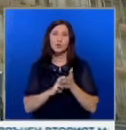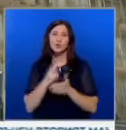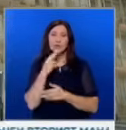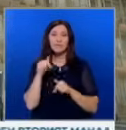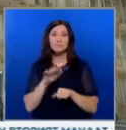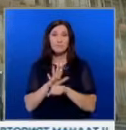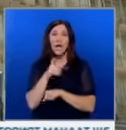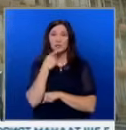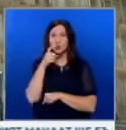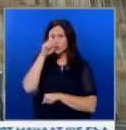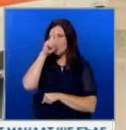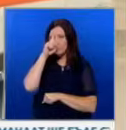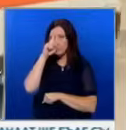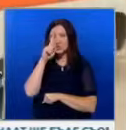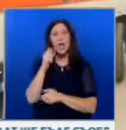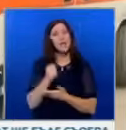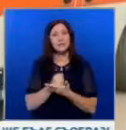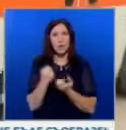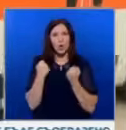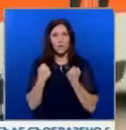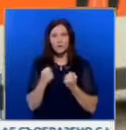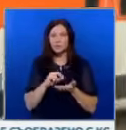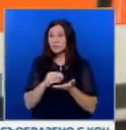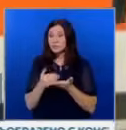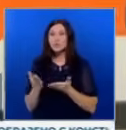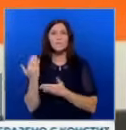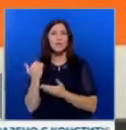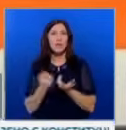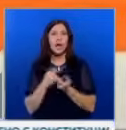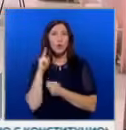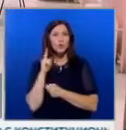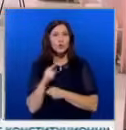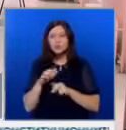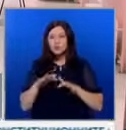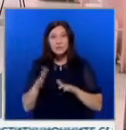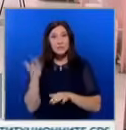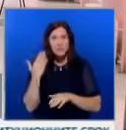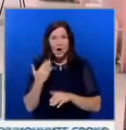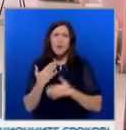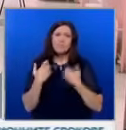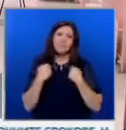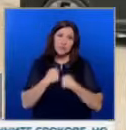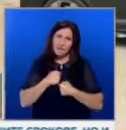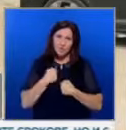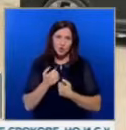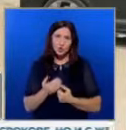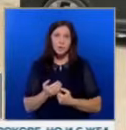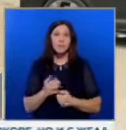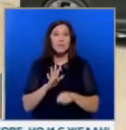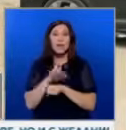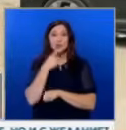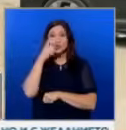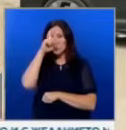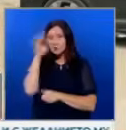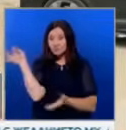Днес 15-годишното момиче вече е излекувано и е изписано. Преди няколко дни обаче ситуацията била далеч по-тревожна. 15-годишното